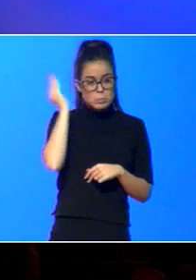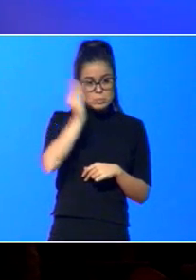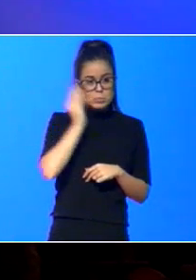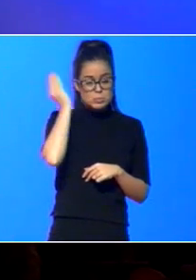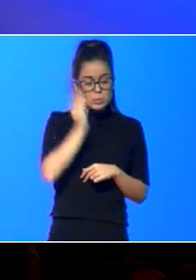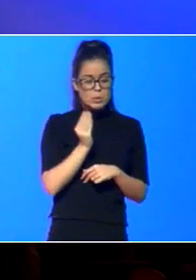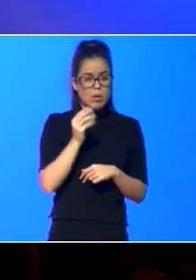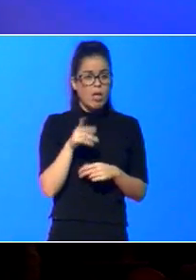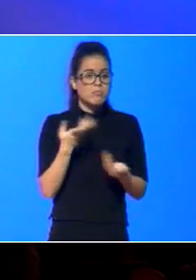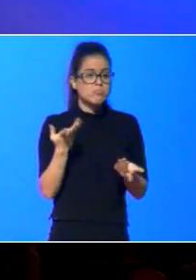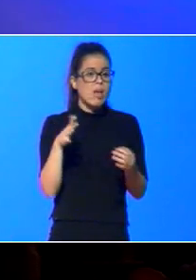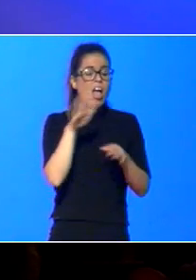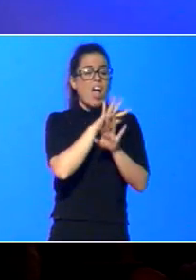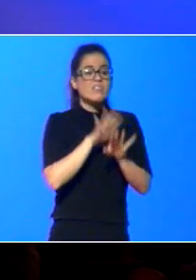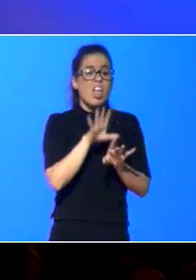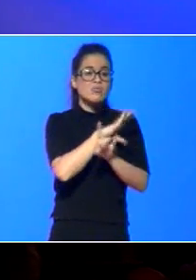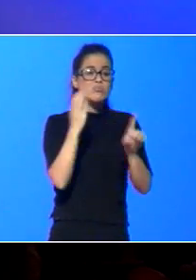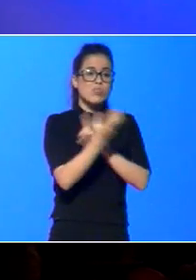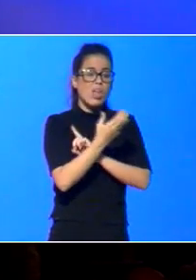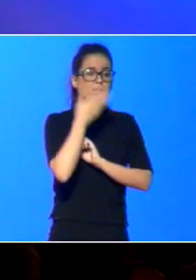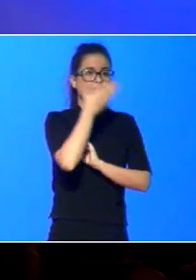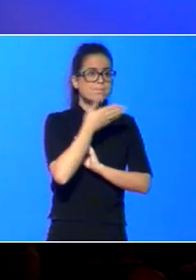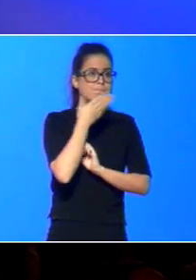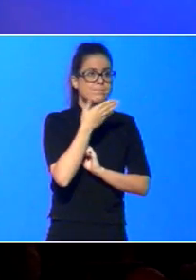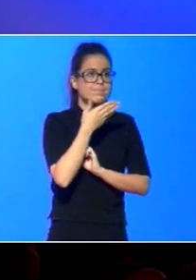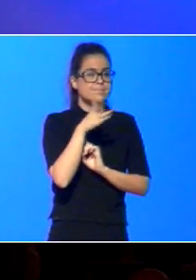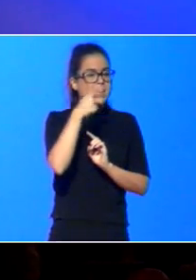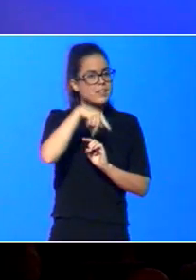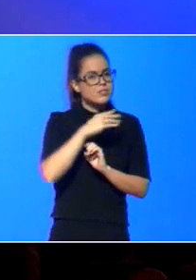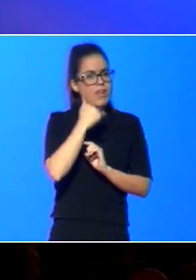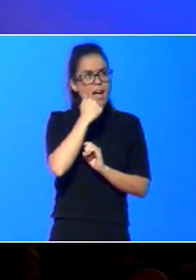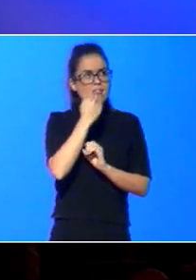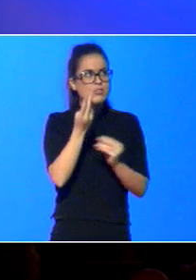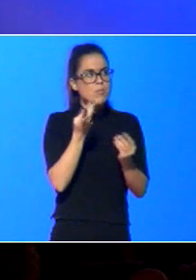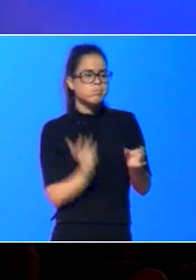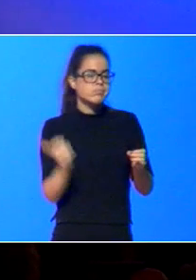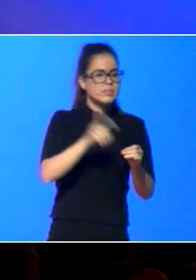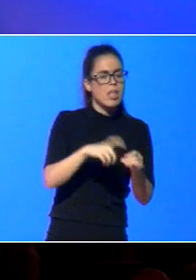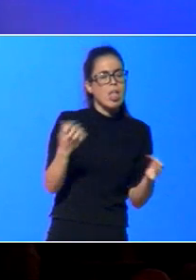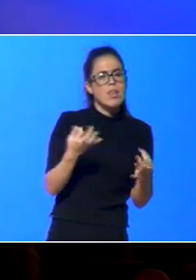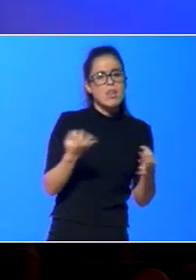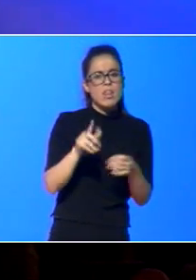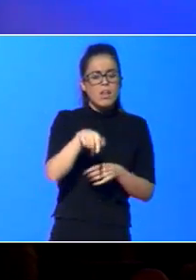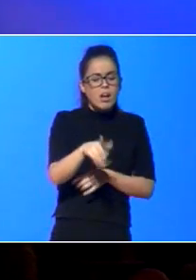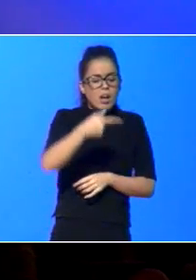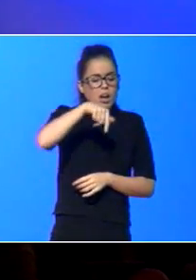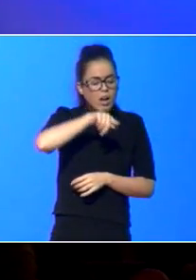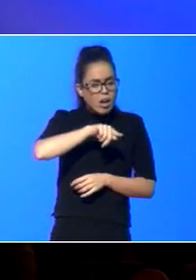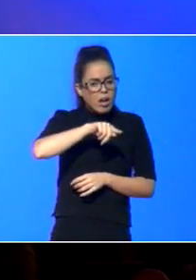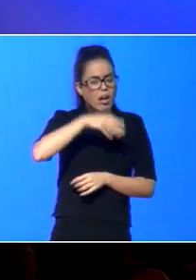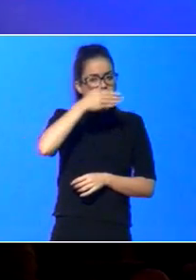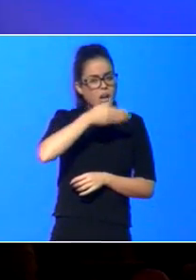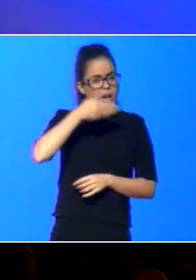ikaskomunidadiak eta badaukela zer esan handia. Ez ikaskomunidadiak hasiera-hasieratik planteatzen dira